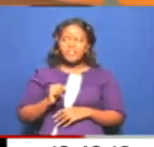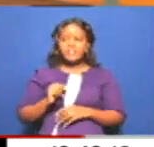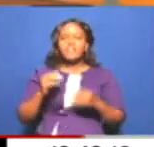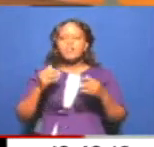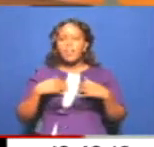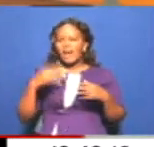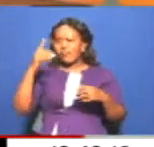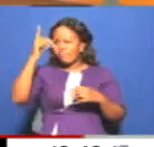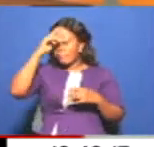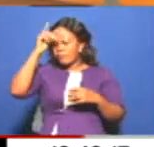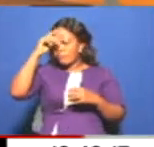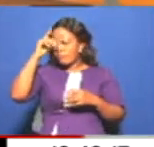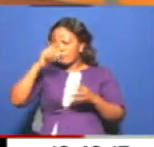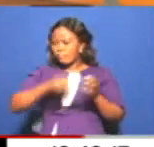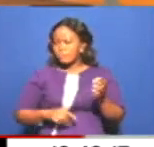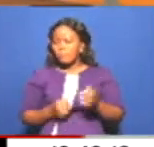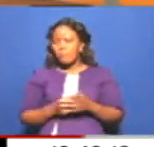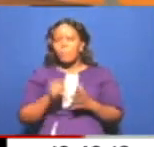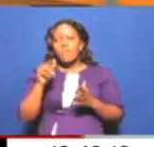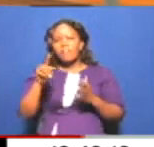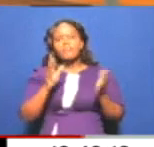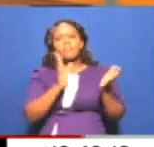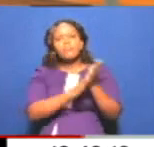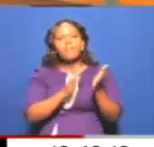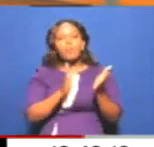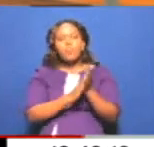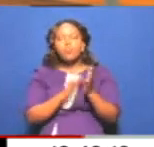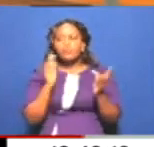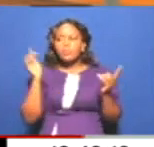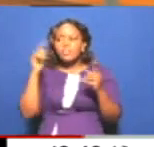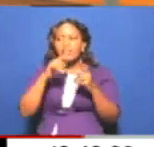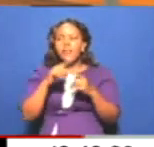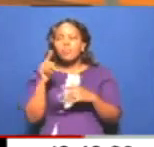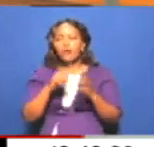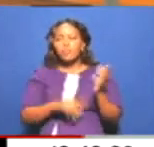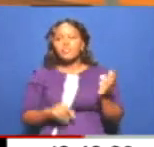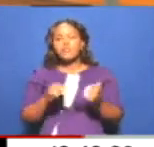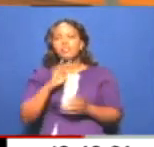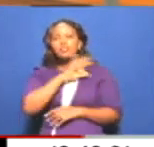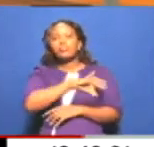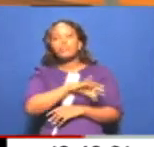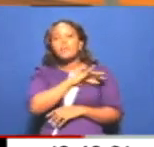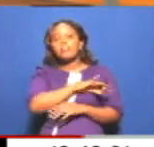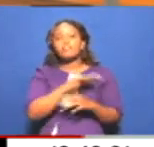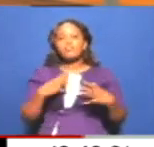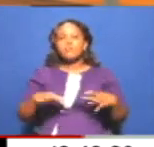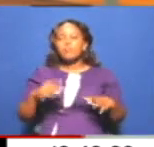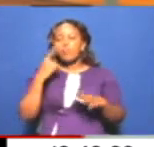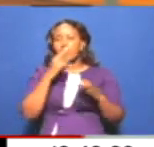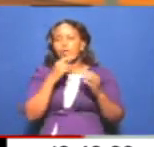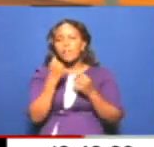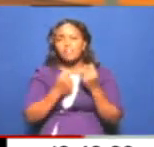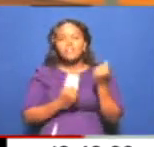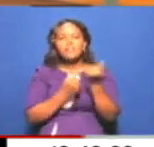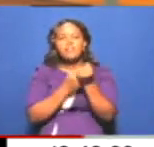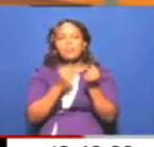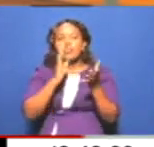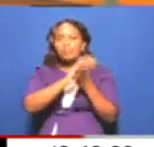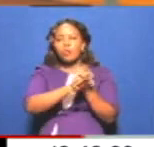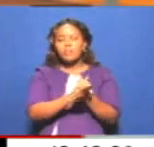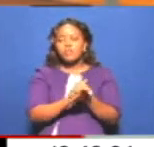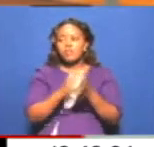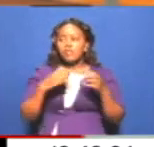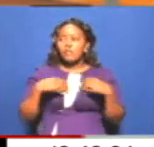ni mswada ambao umetengwa kuwezesha wale ambao wanashabikia handshake kuunda muungano kama uliokuwepo